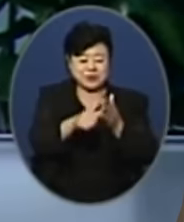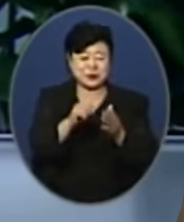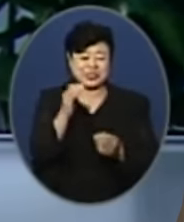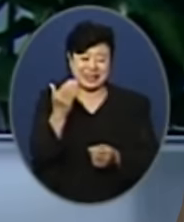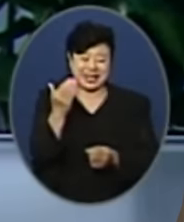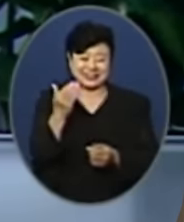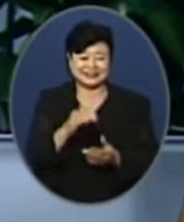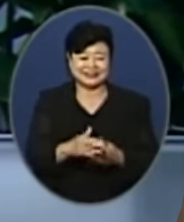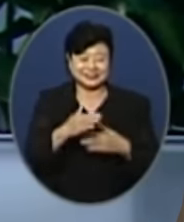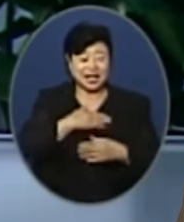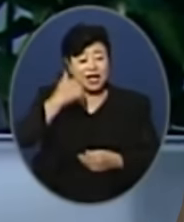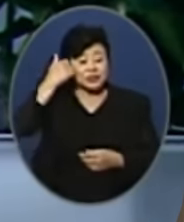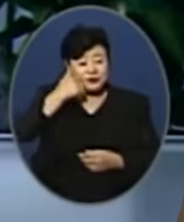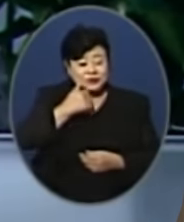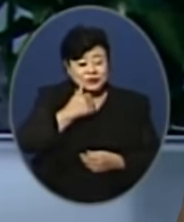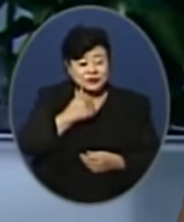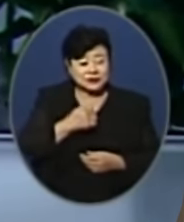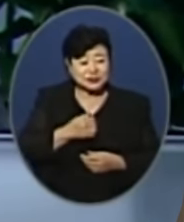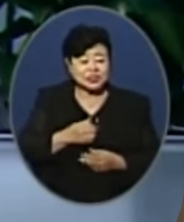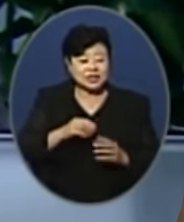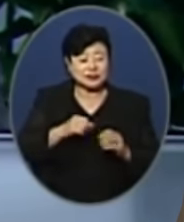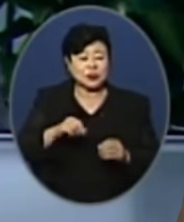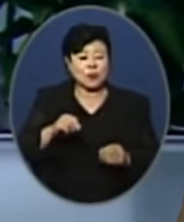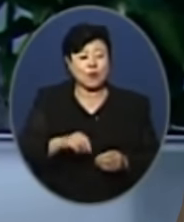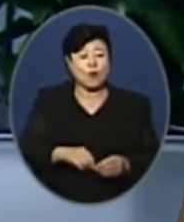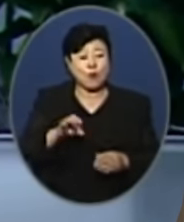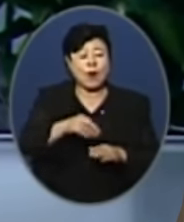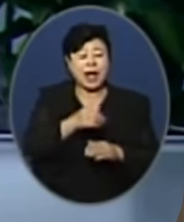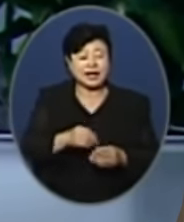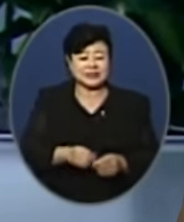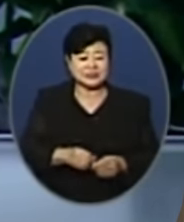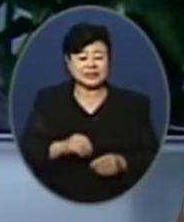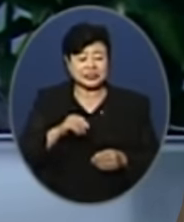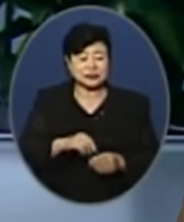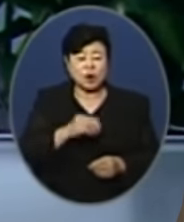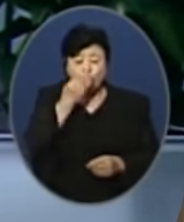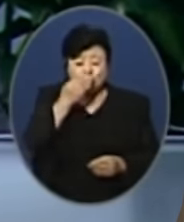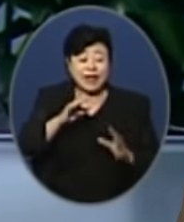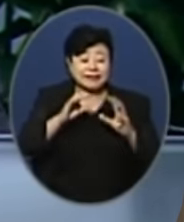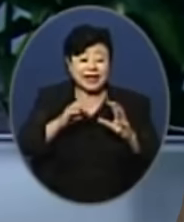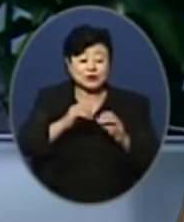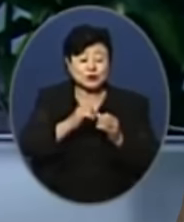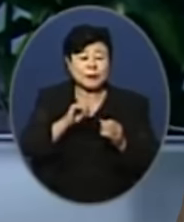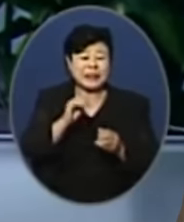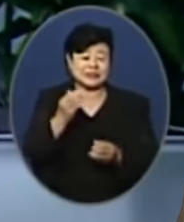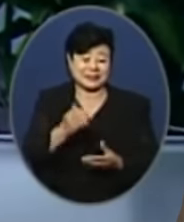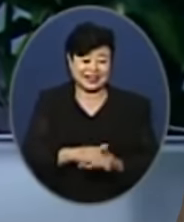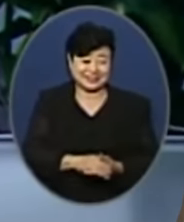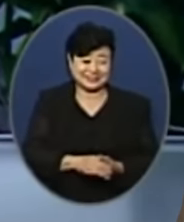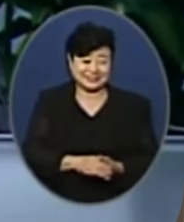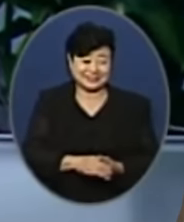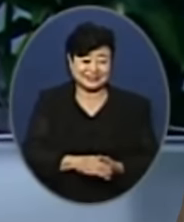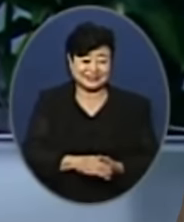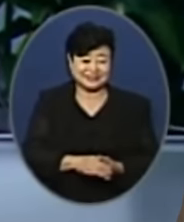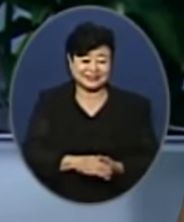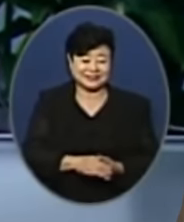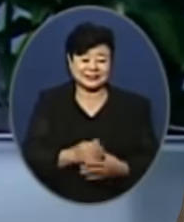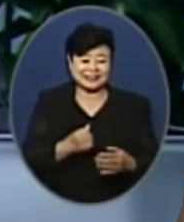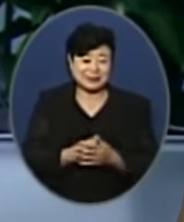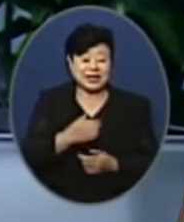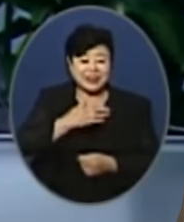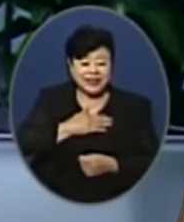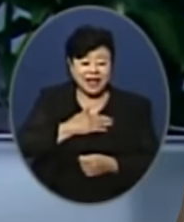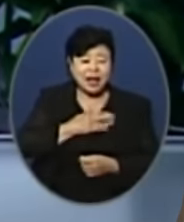피조물이다. 내가 누구냐? 대가신 족속이요 왕같은 제사장이요 거룩한 나라요 거의 소유된 백성이다. 그러니